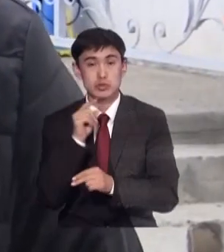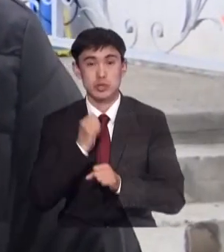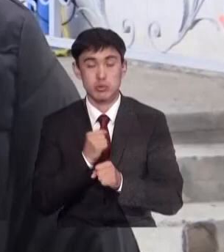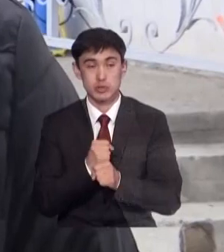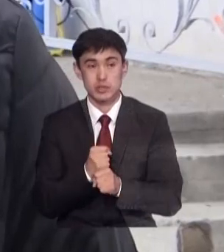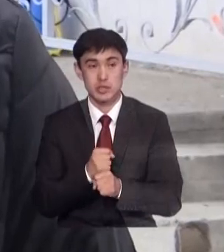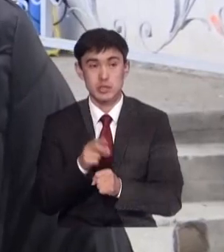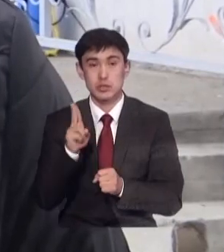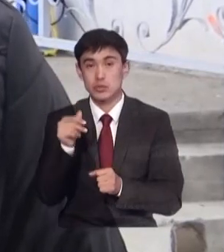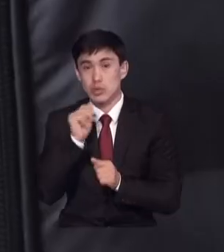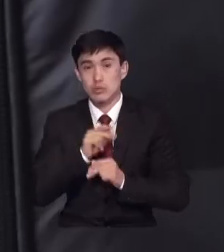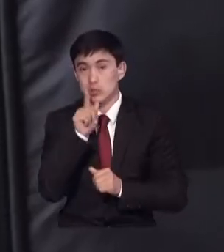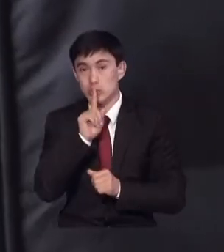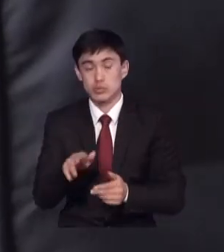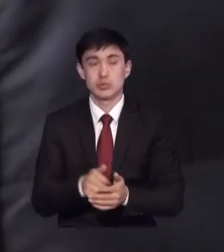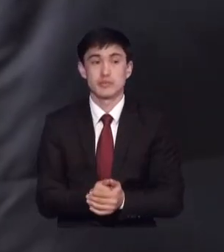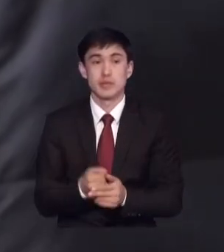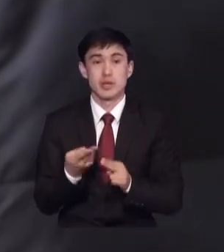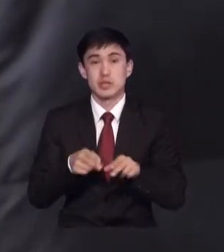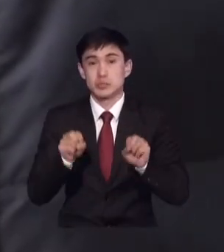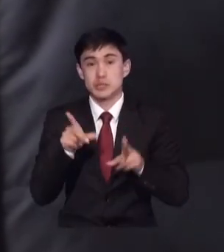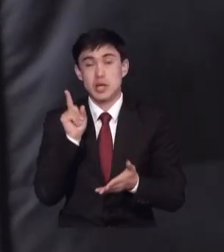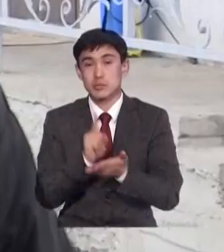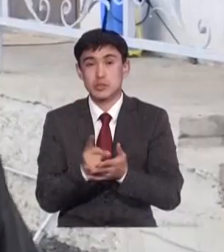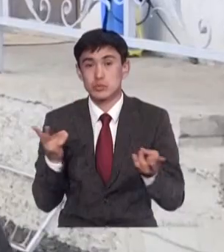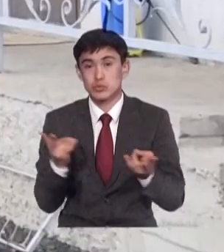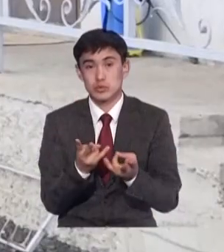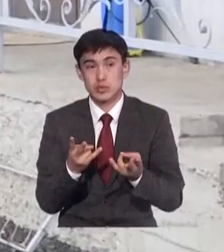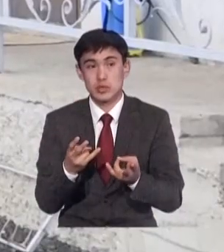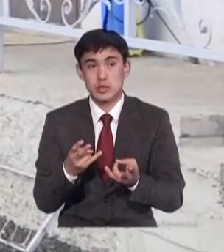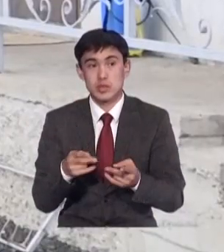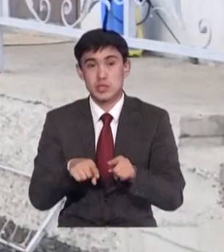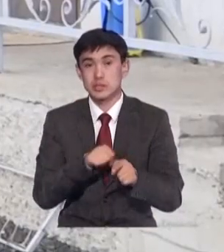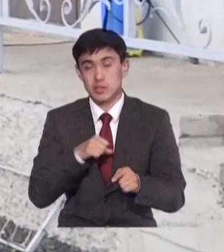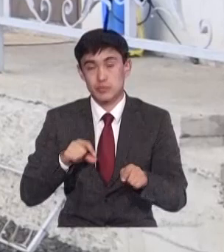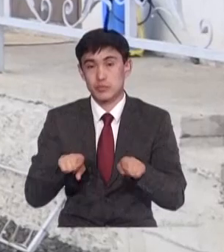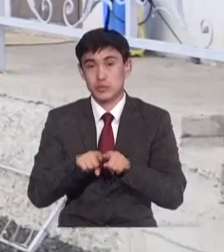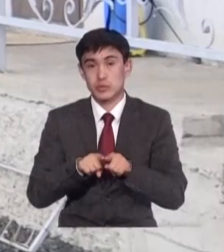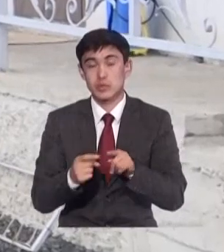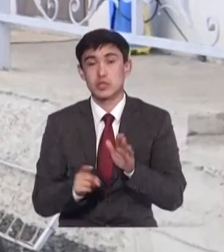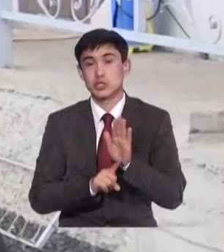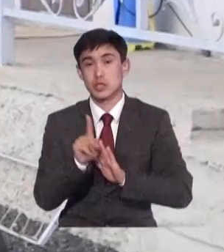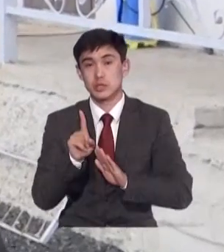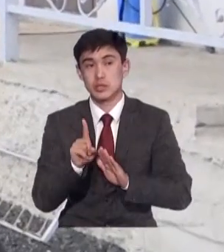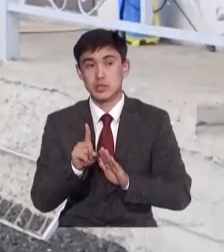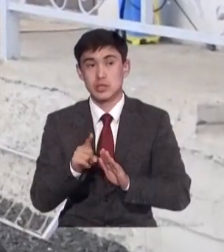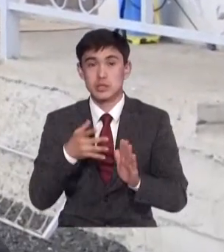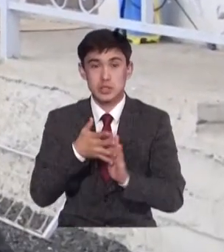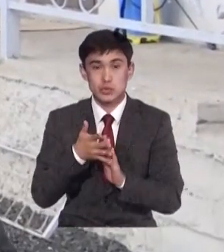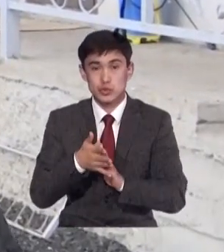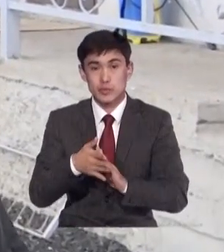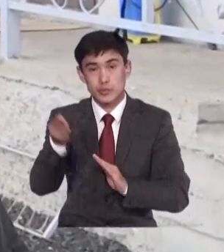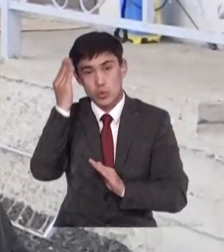работать, никто работать не будет. Эти специалисты обязательно нужны. Я сам с этого вышел, сам не познав